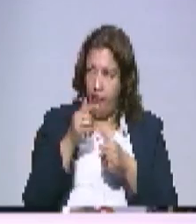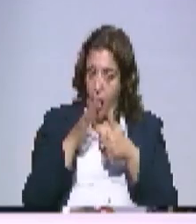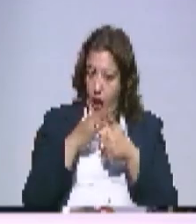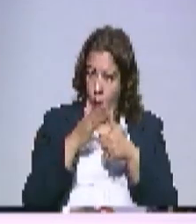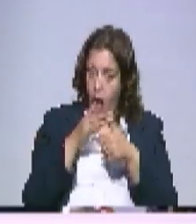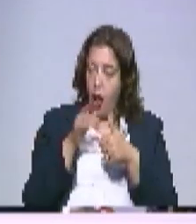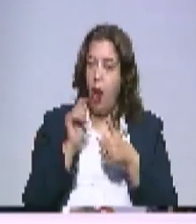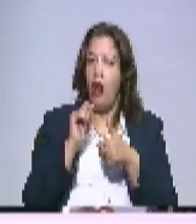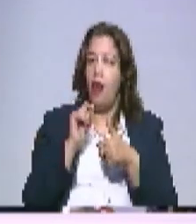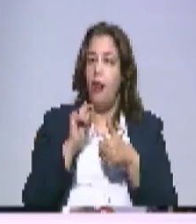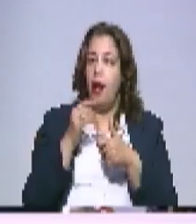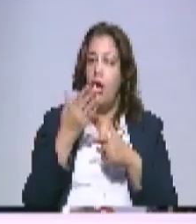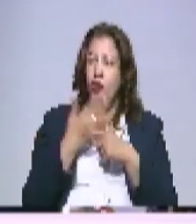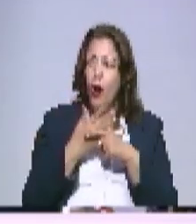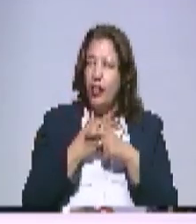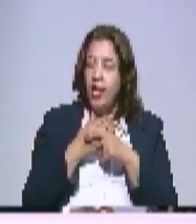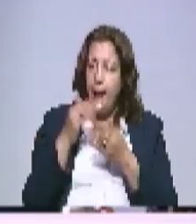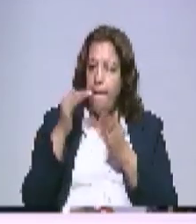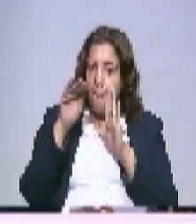نخليها